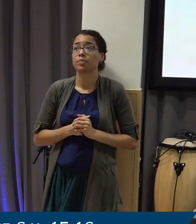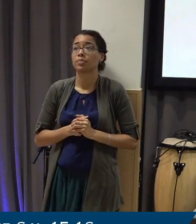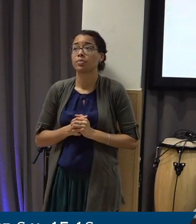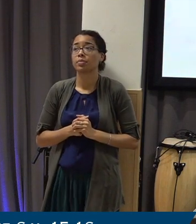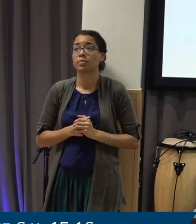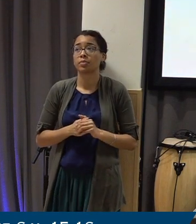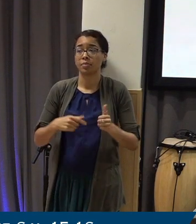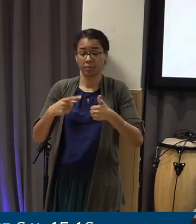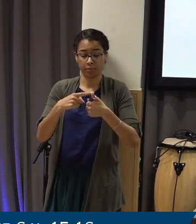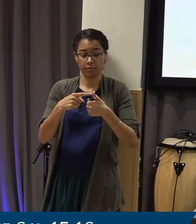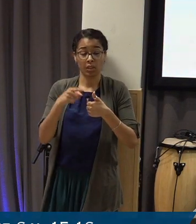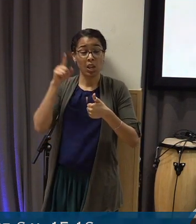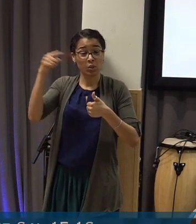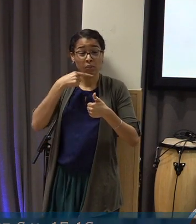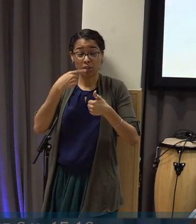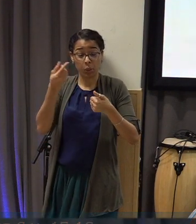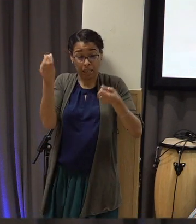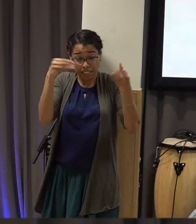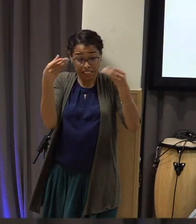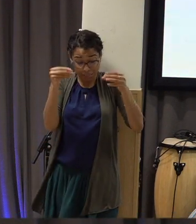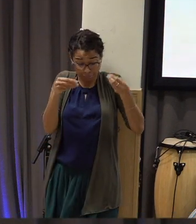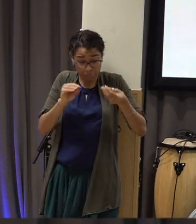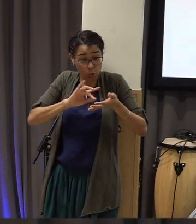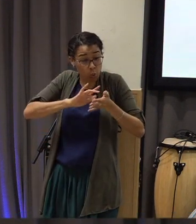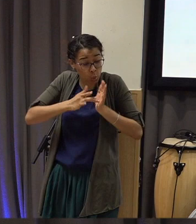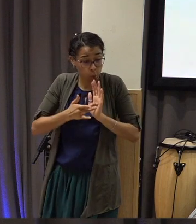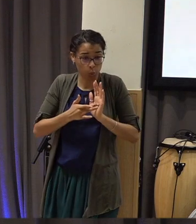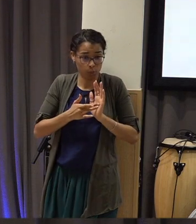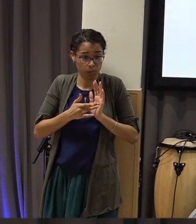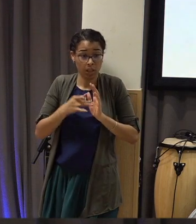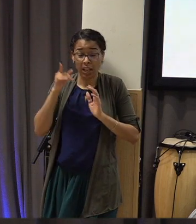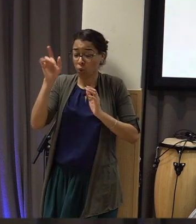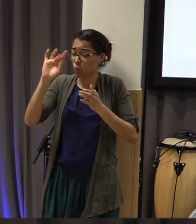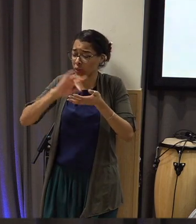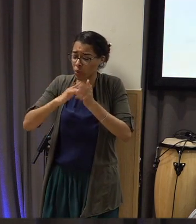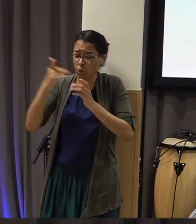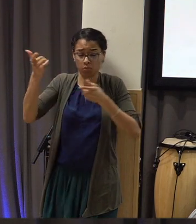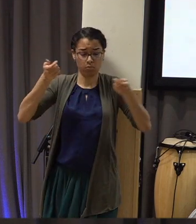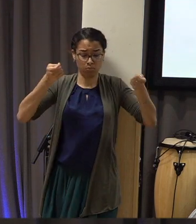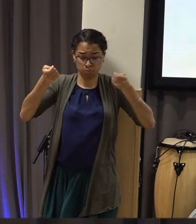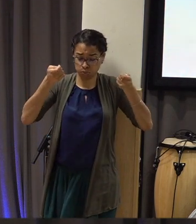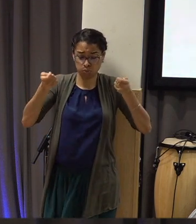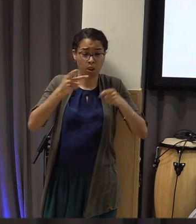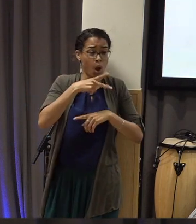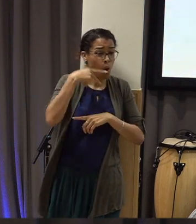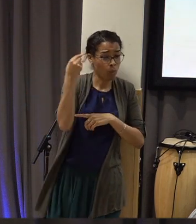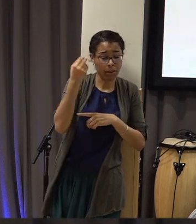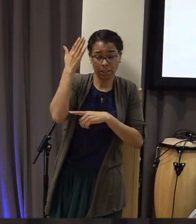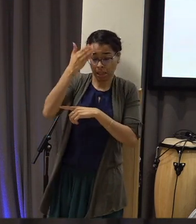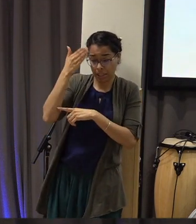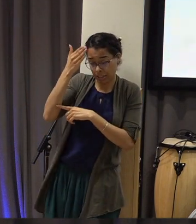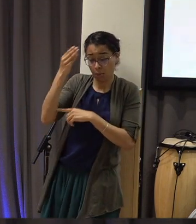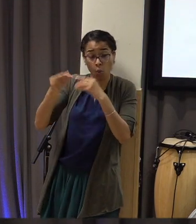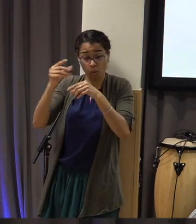premièrement que Dieu, c'est le créateur de toutes choses. Et il est souverain sur toute créature humaine, animale